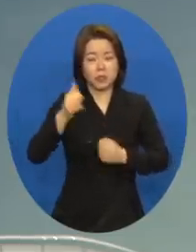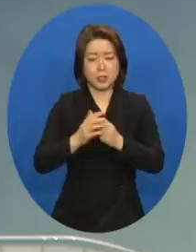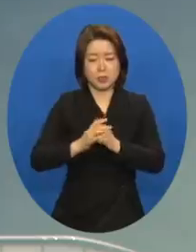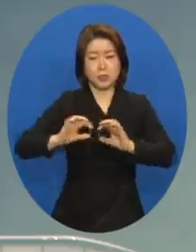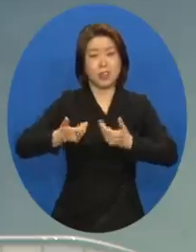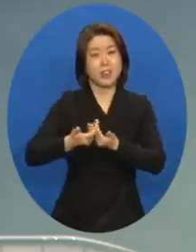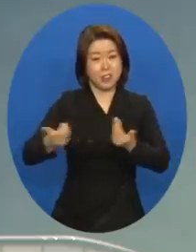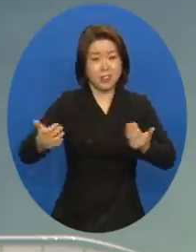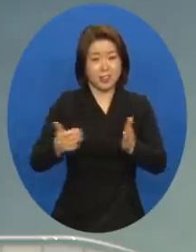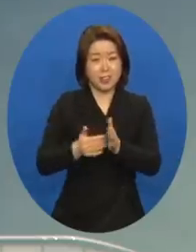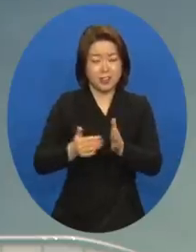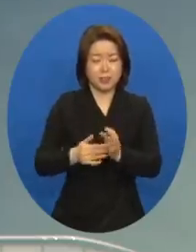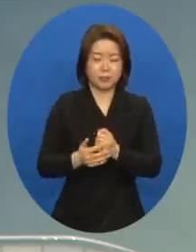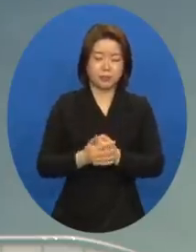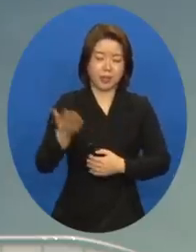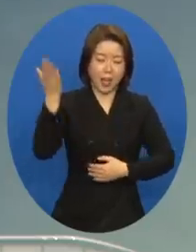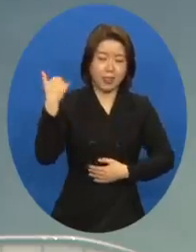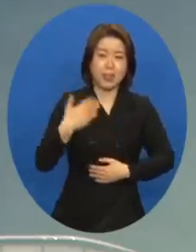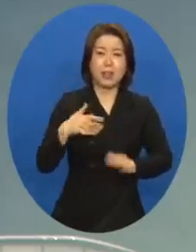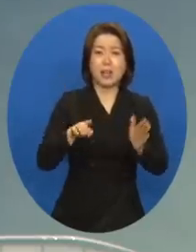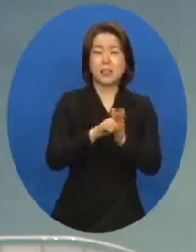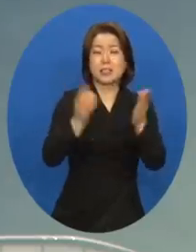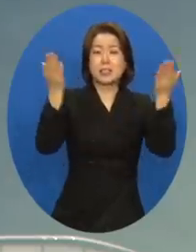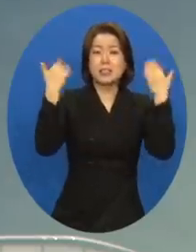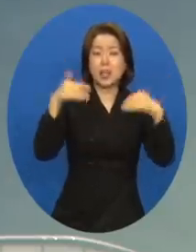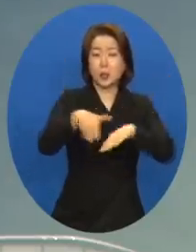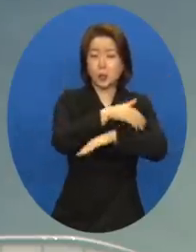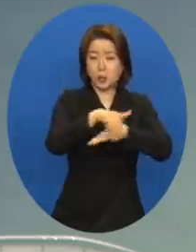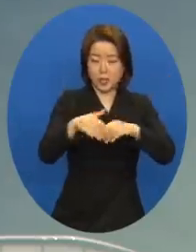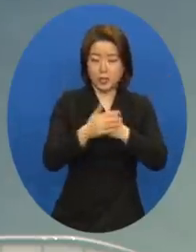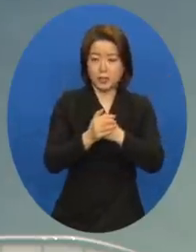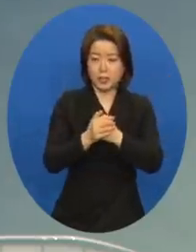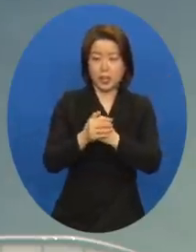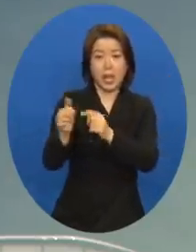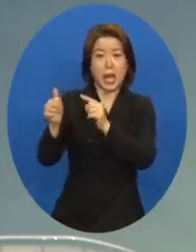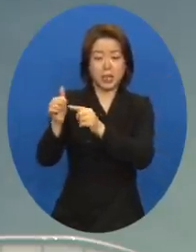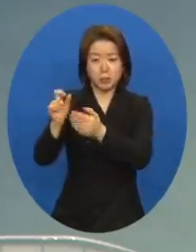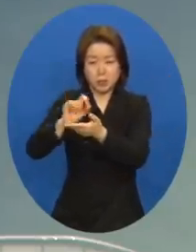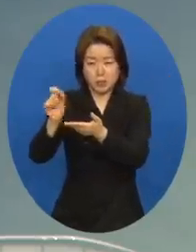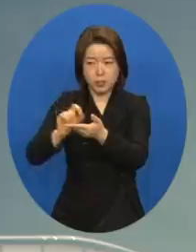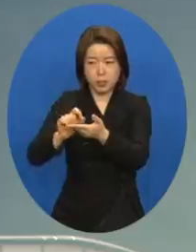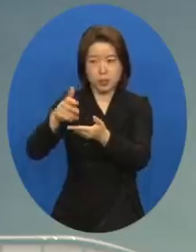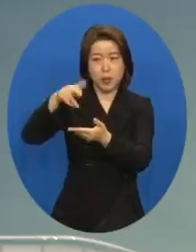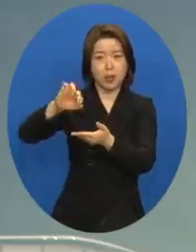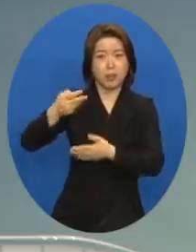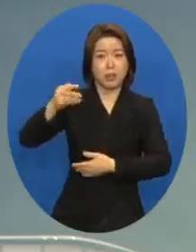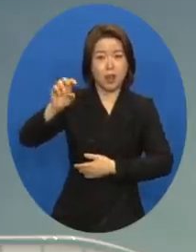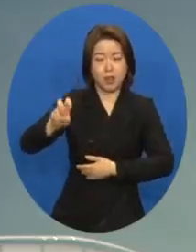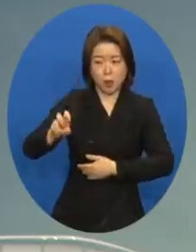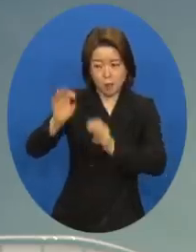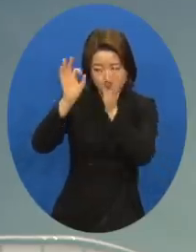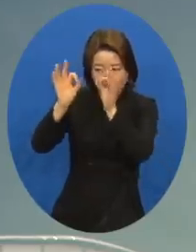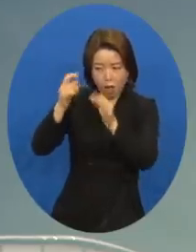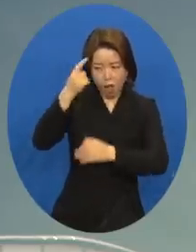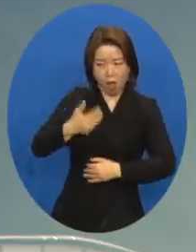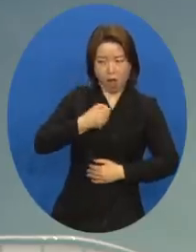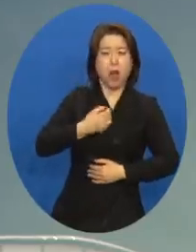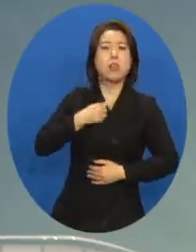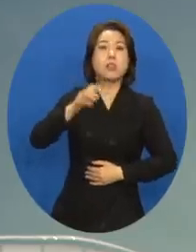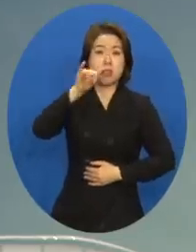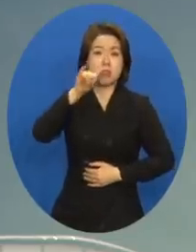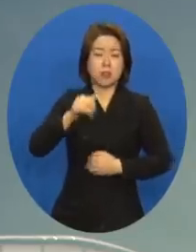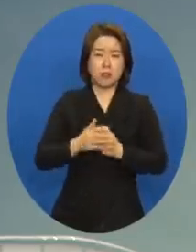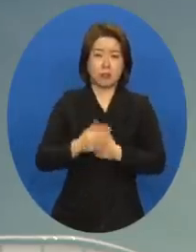돌아가셨습니다만 저는 신학교 다닐 때 그분이 쓴 컬럼을 읽고 큰 충격을 받았었습니다. 그때는